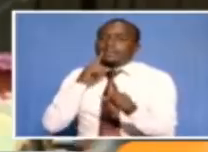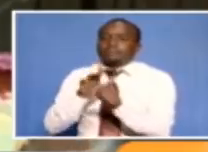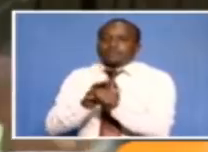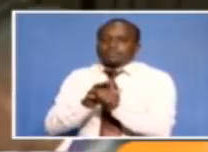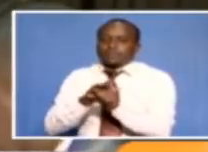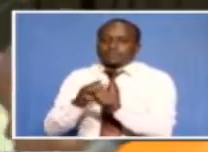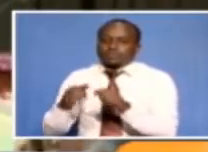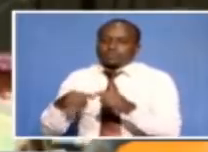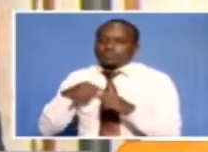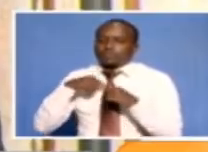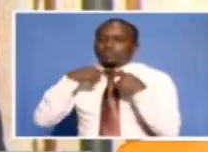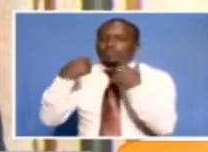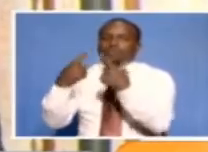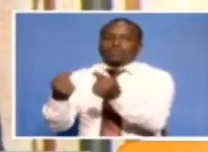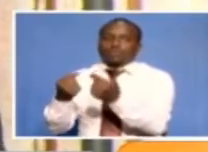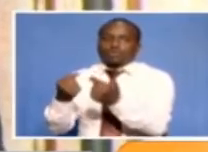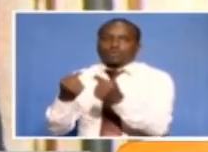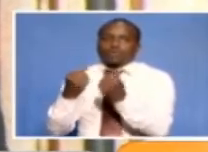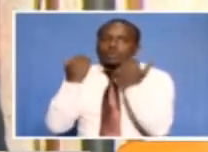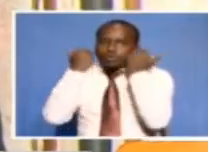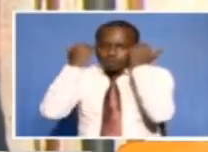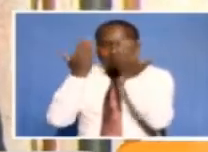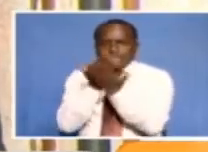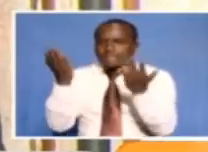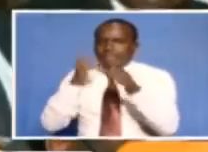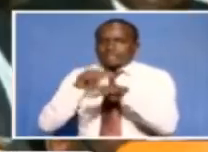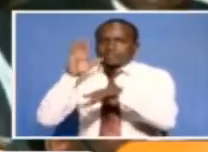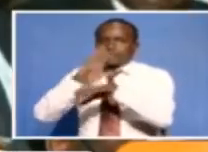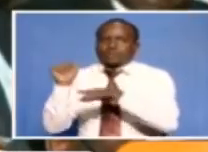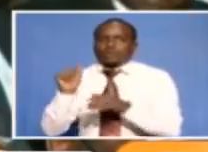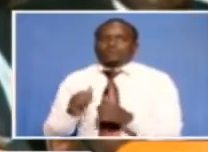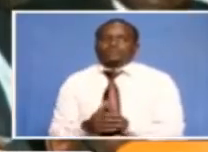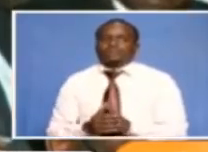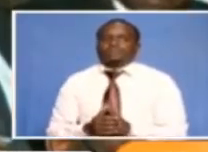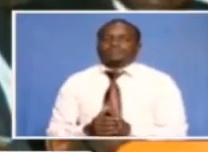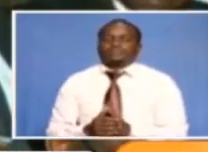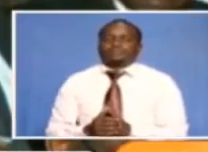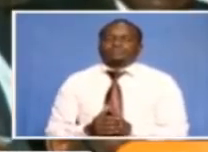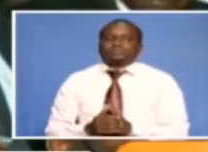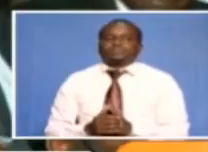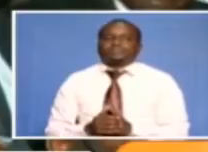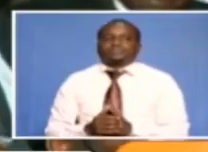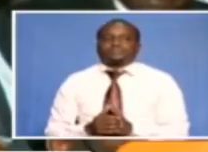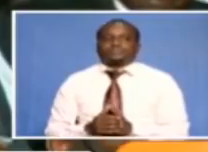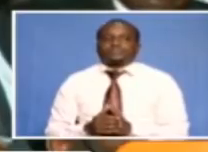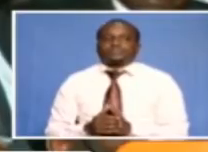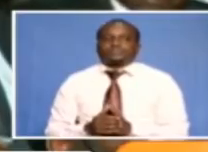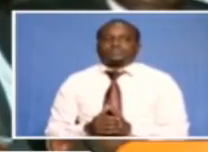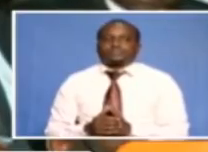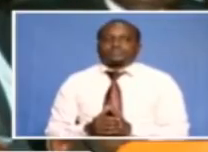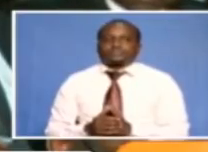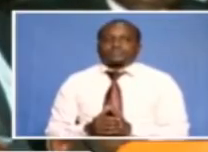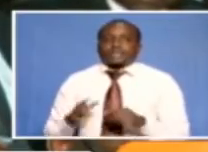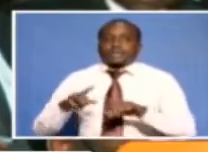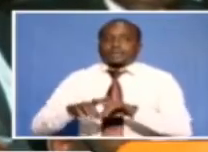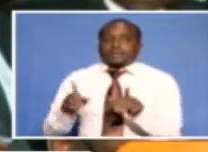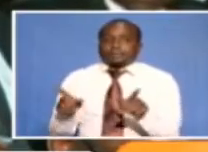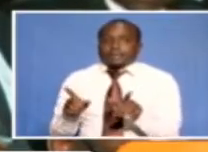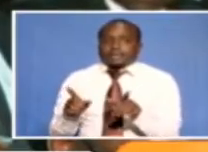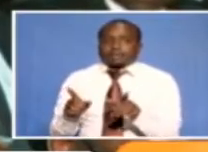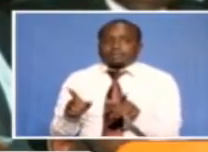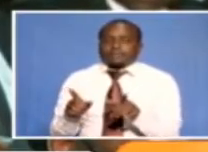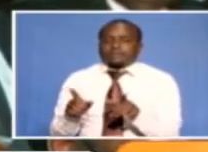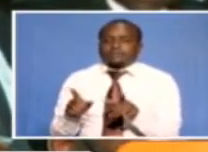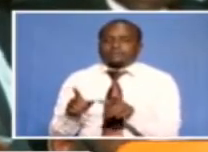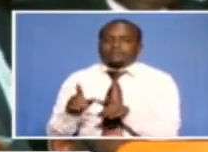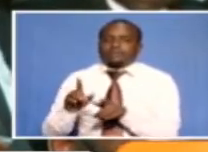kujiwasilisha mahakamani wakati wowote atakapotakikana. It is true they have served. Hata hivyo, upande wa mashtaka